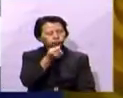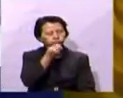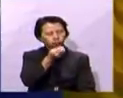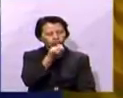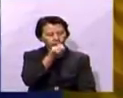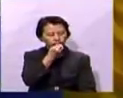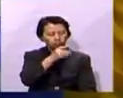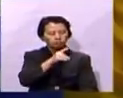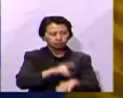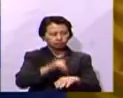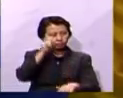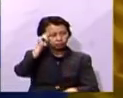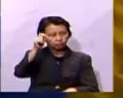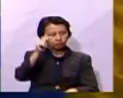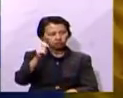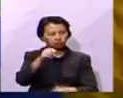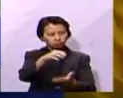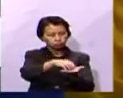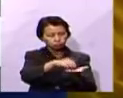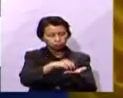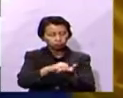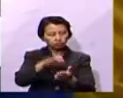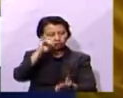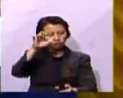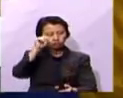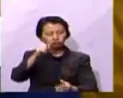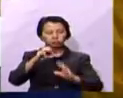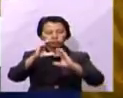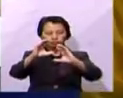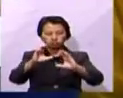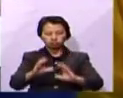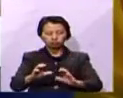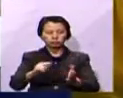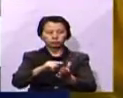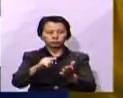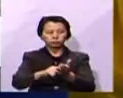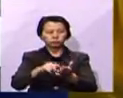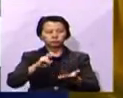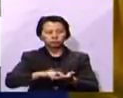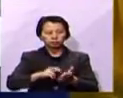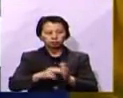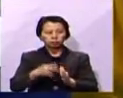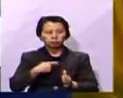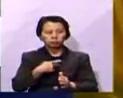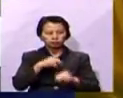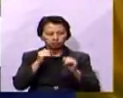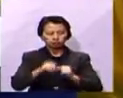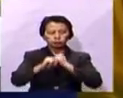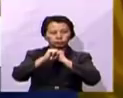pelbagai yang ada di negeri Terengganu. InsyaAllah dengan cara ini, maknanya kita dapat